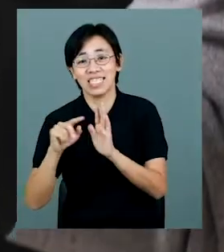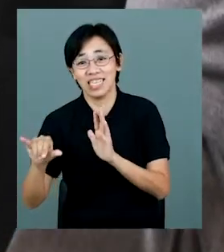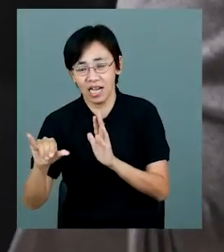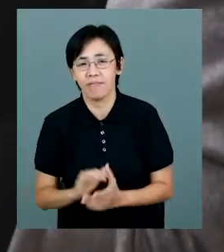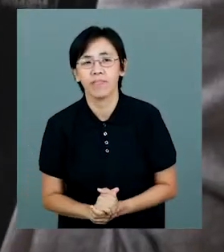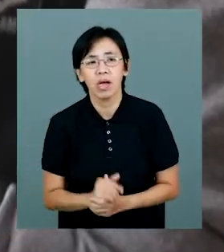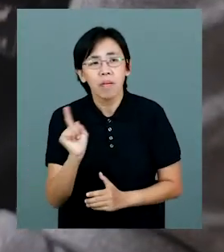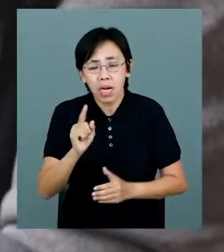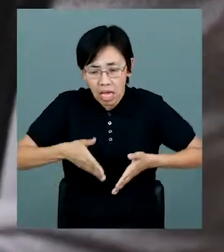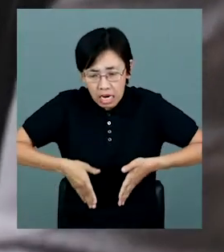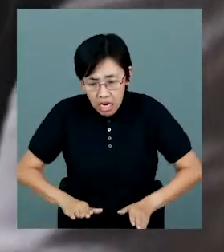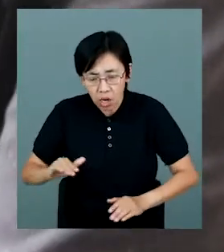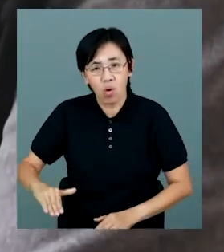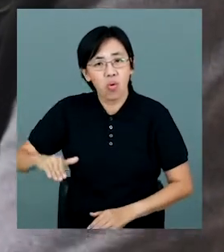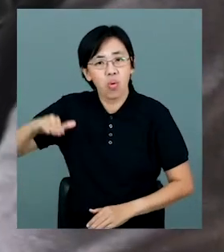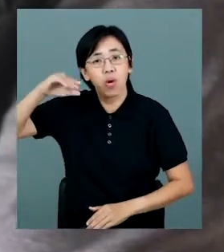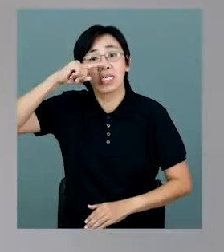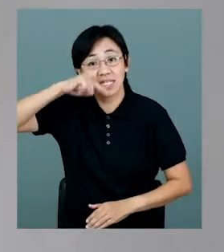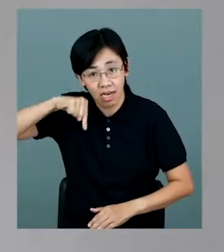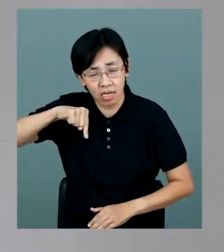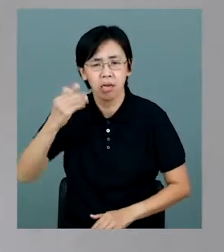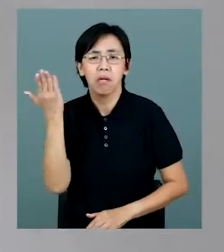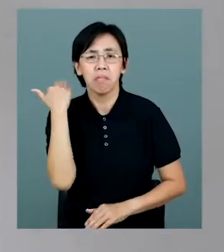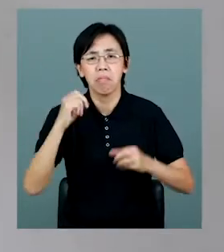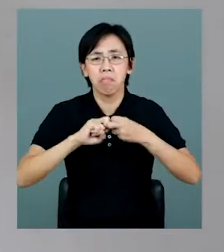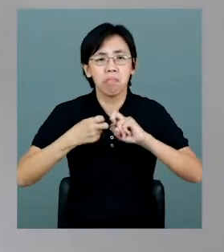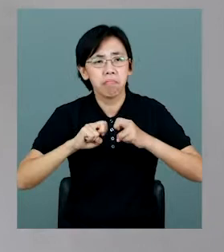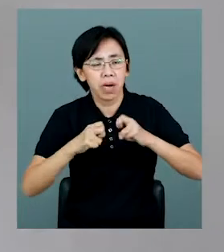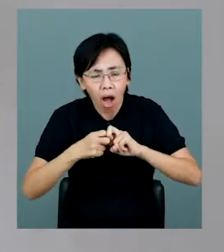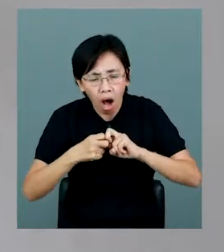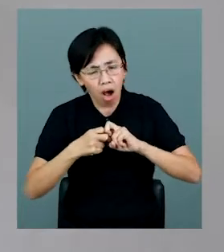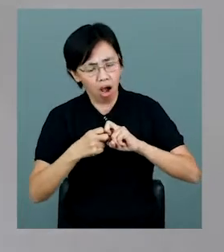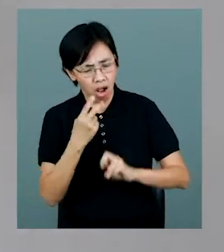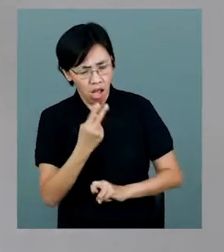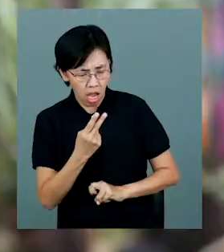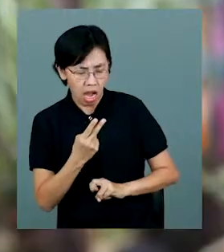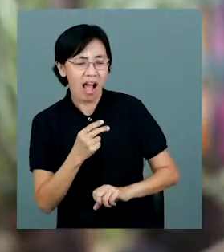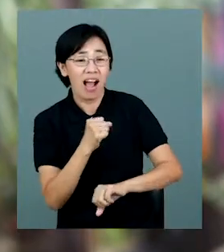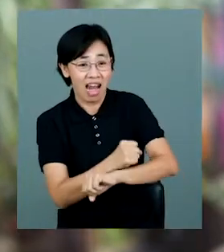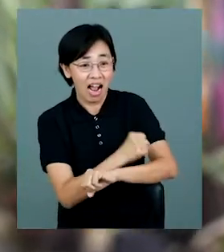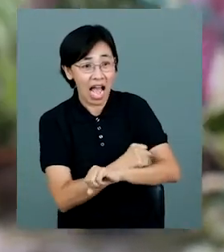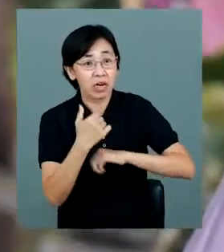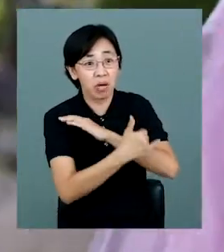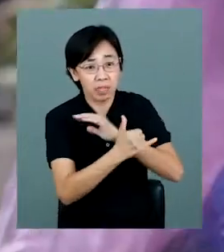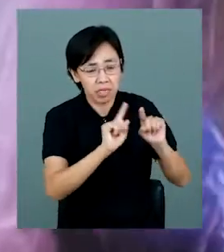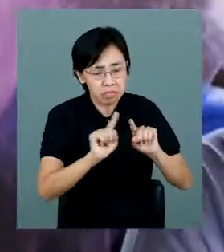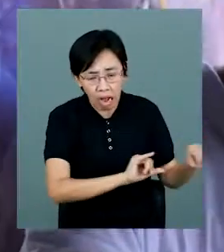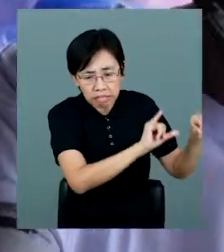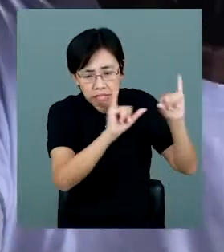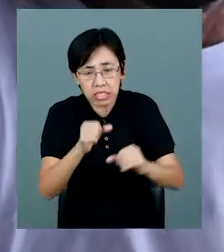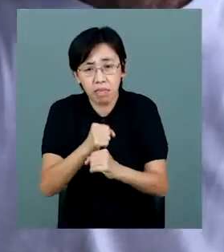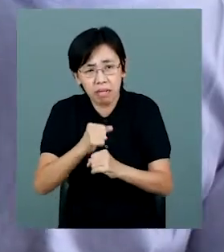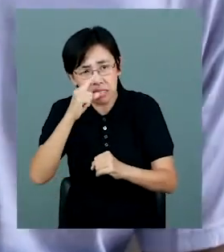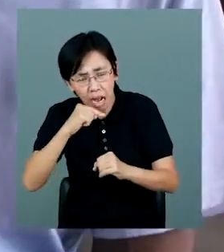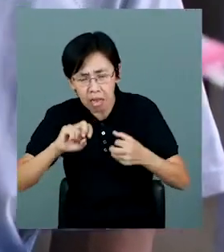เป็นคนที่เกิดและเติบโตในเมืองไทยนะครับเขาเคยประสบปัญหาและก็เห็นถึงปัญหาที่แรงงานข้ามชาติจะเจอส